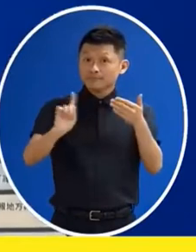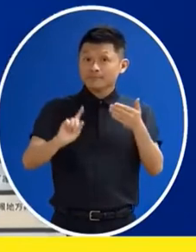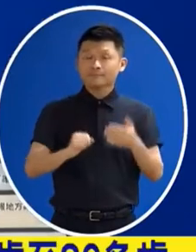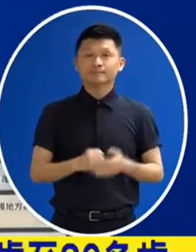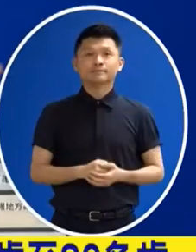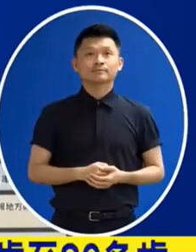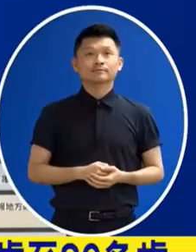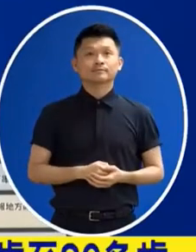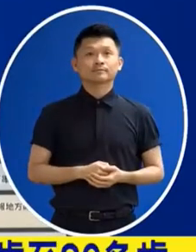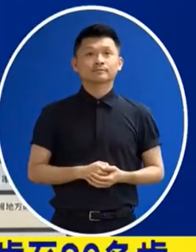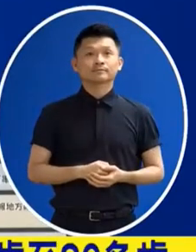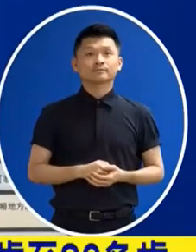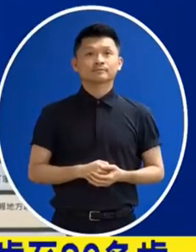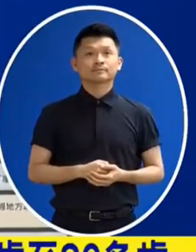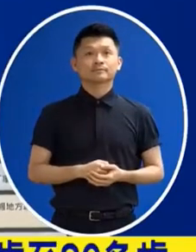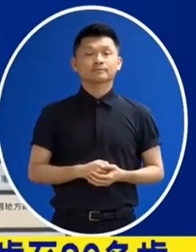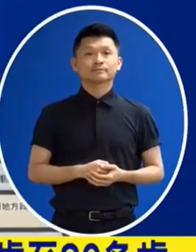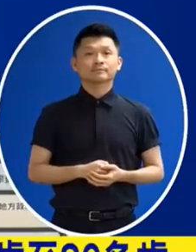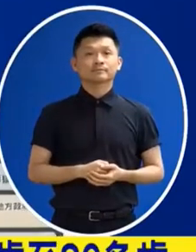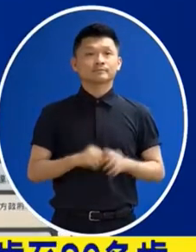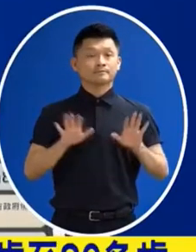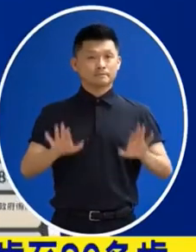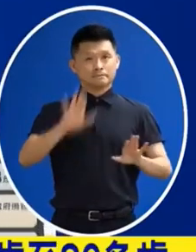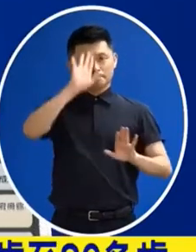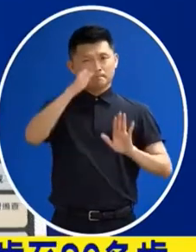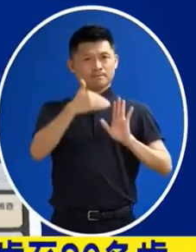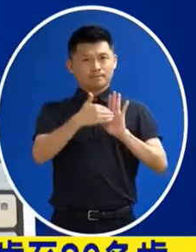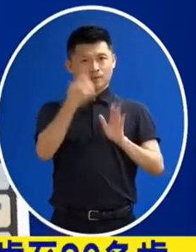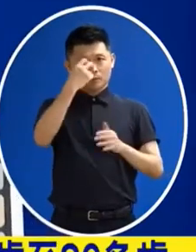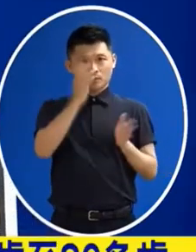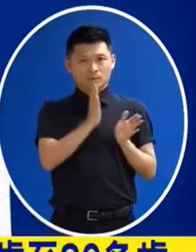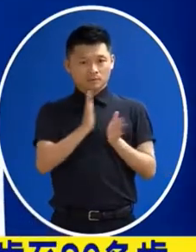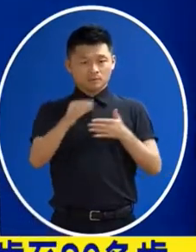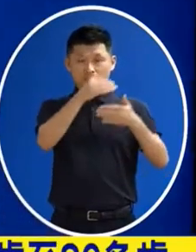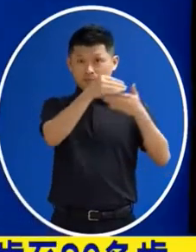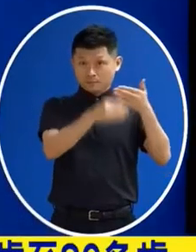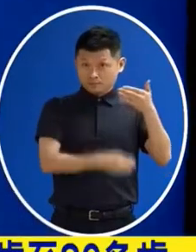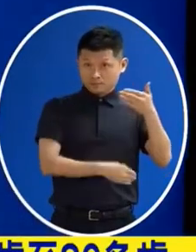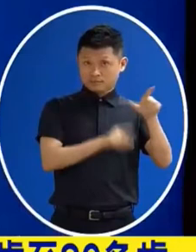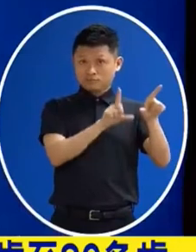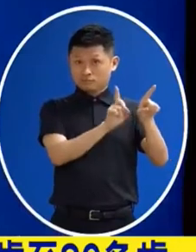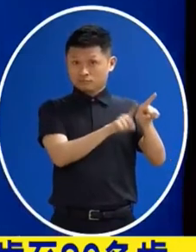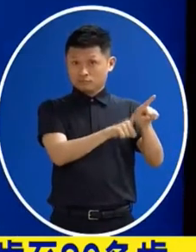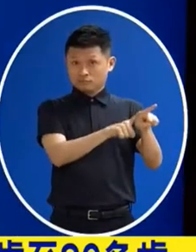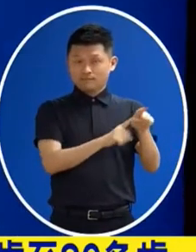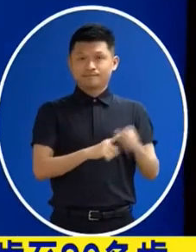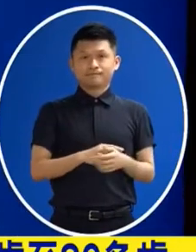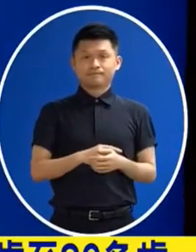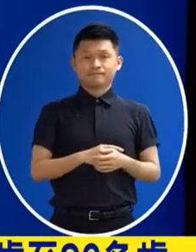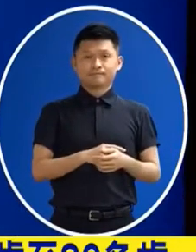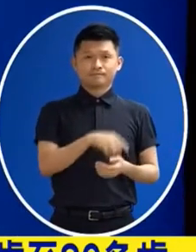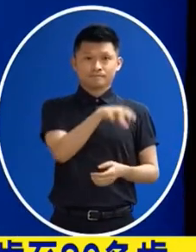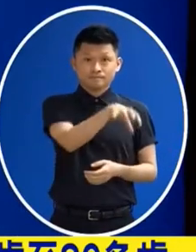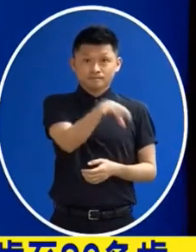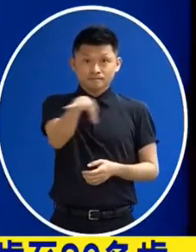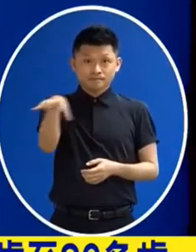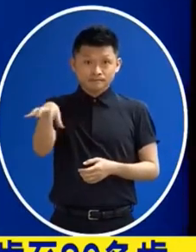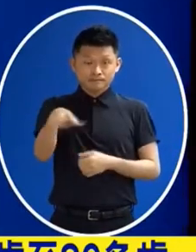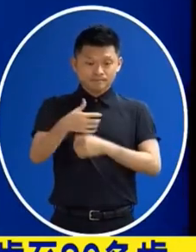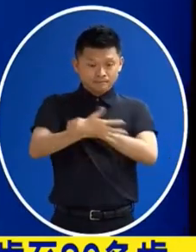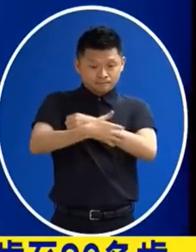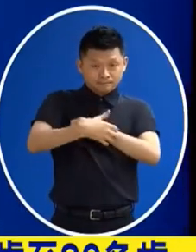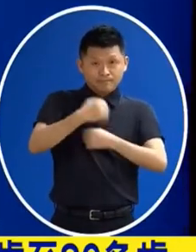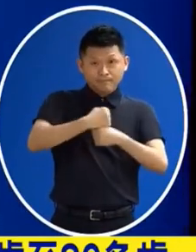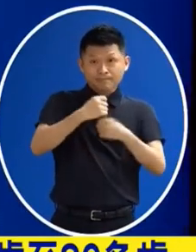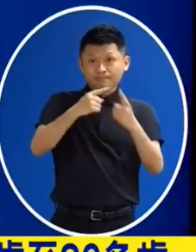告，在目前的防疫管理指引下，因为这些单位的工作人员